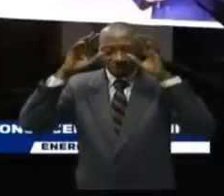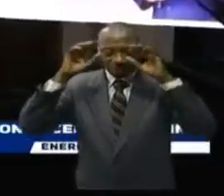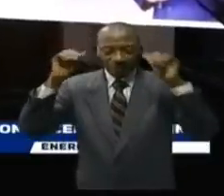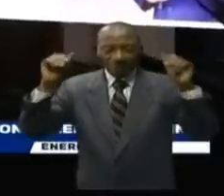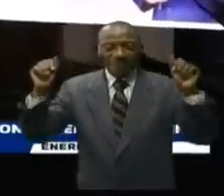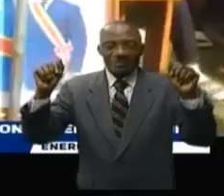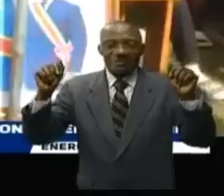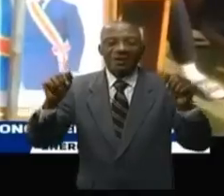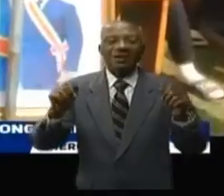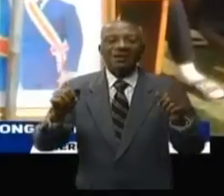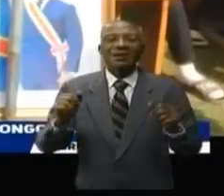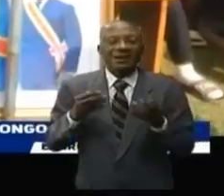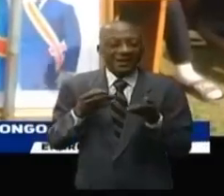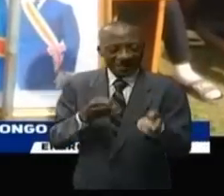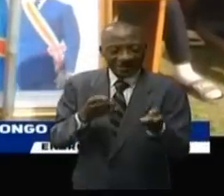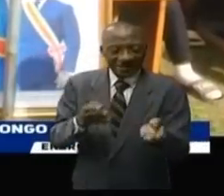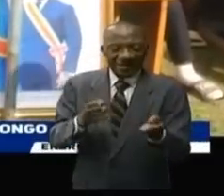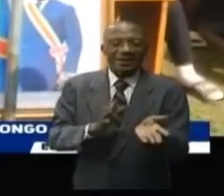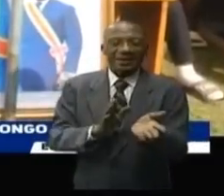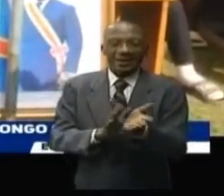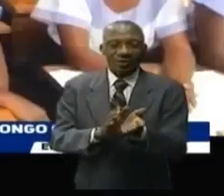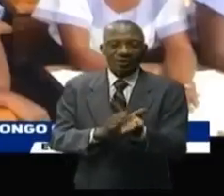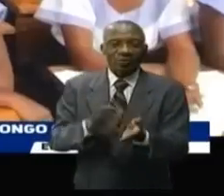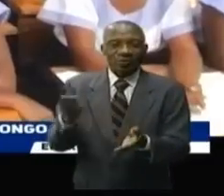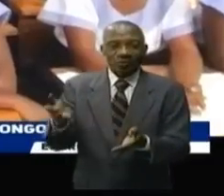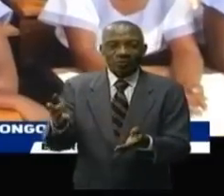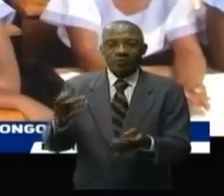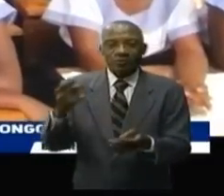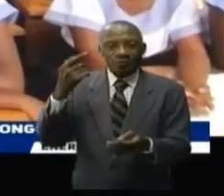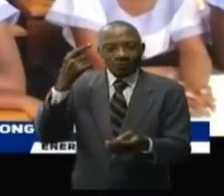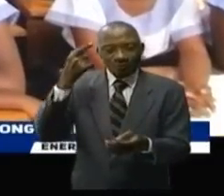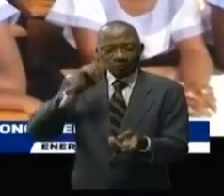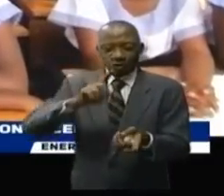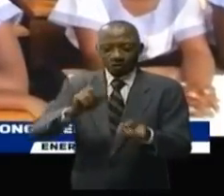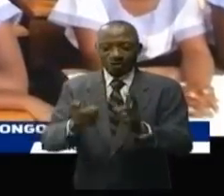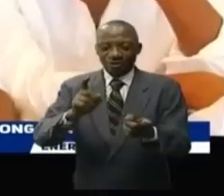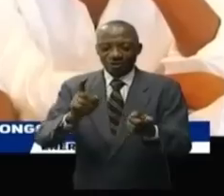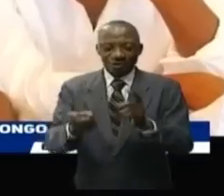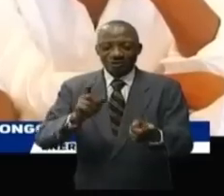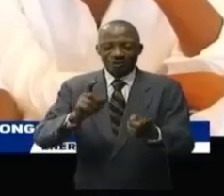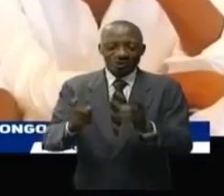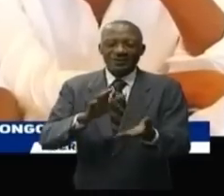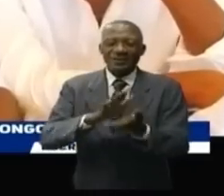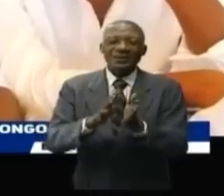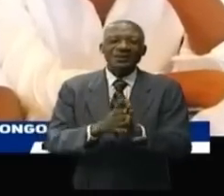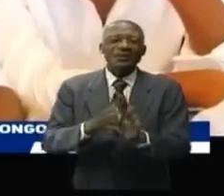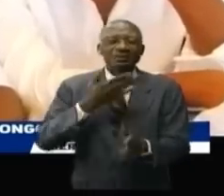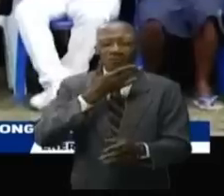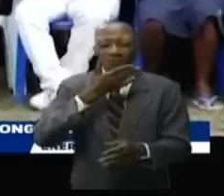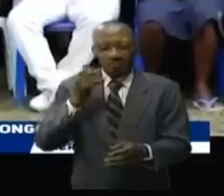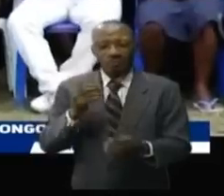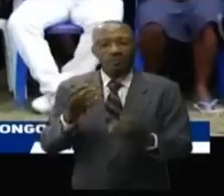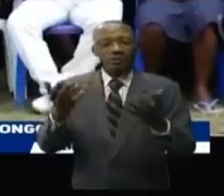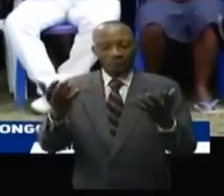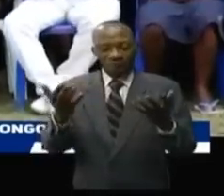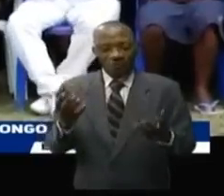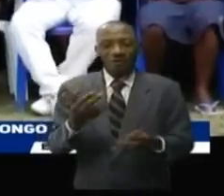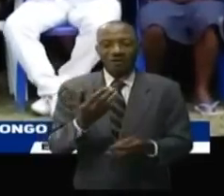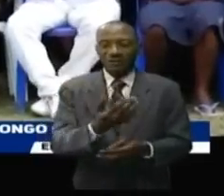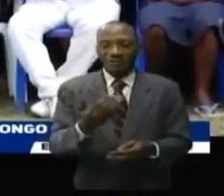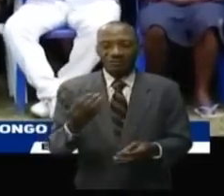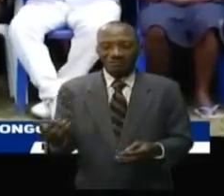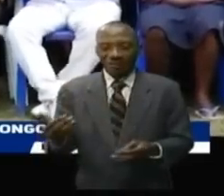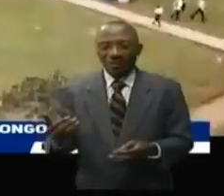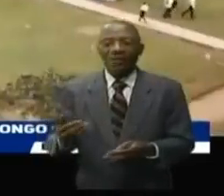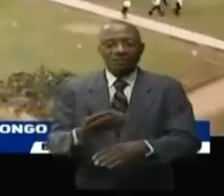l'État Félix-Antoine Tshisekedi Tshilombo, qui tient à l'amélioration des conditions de vie des élèves et enseignants de son